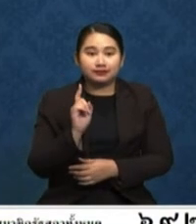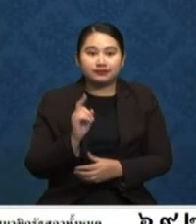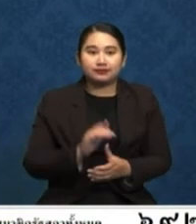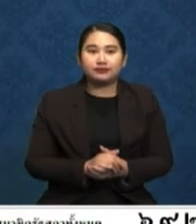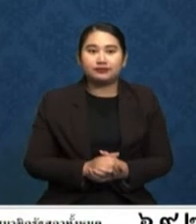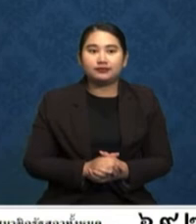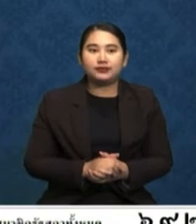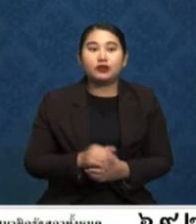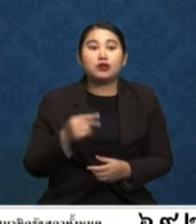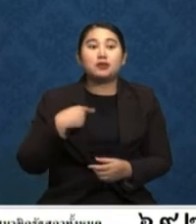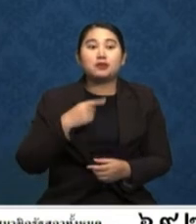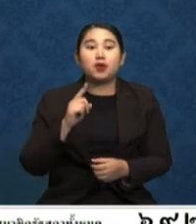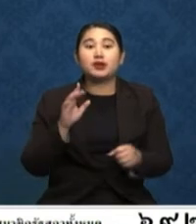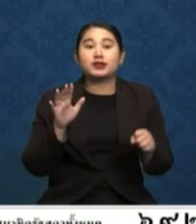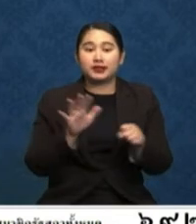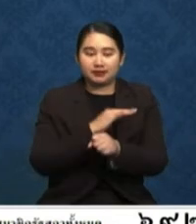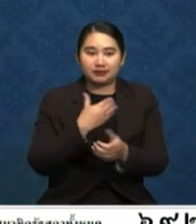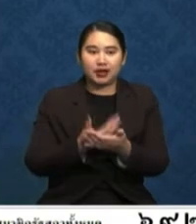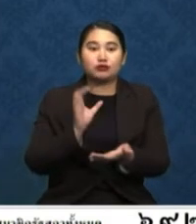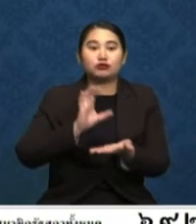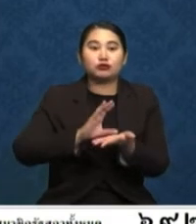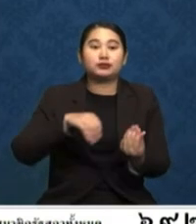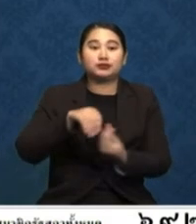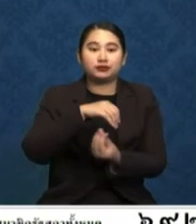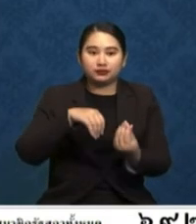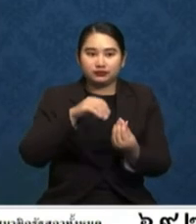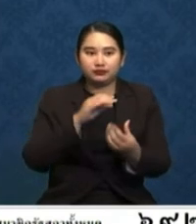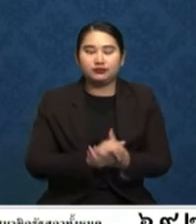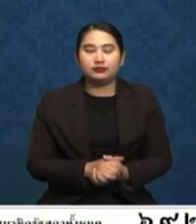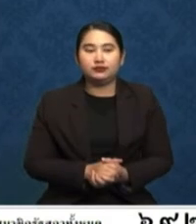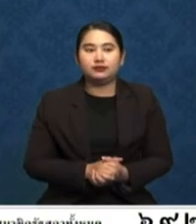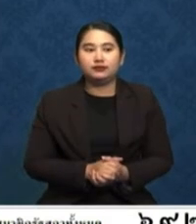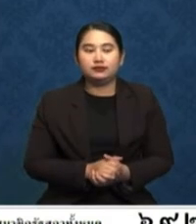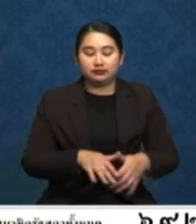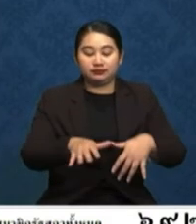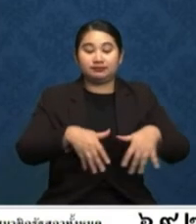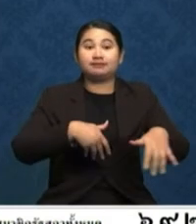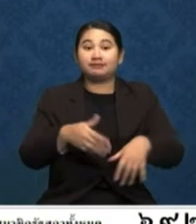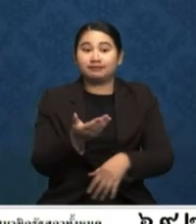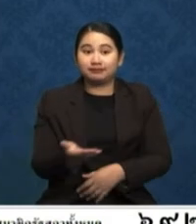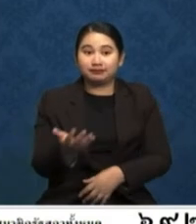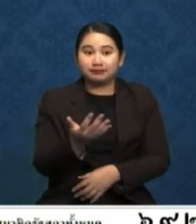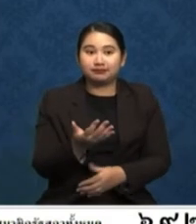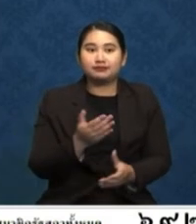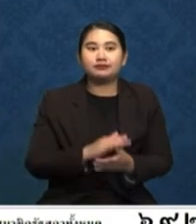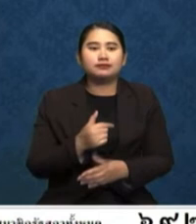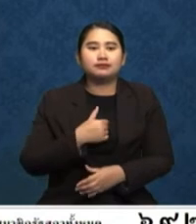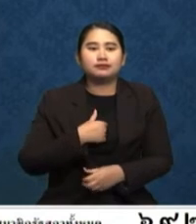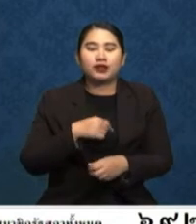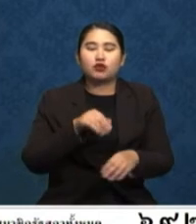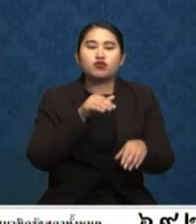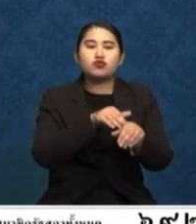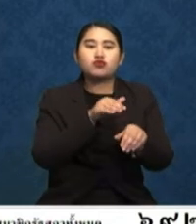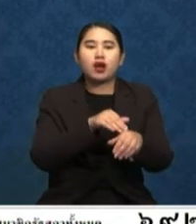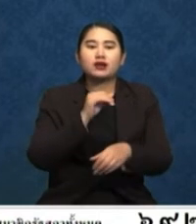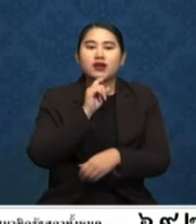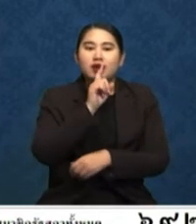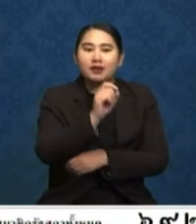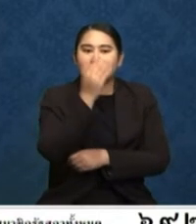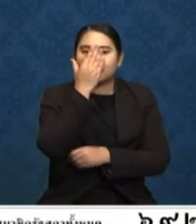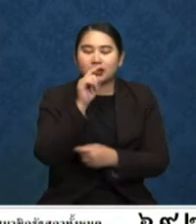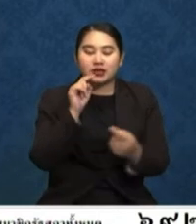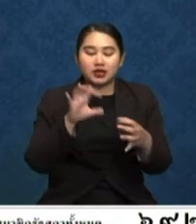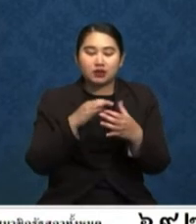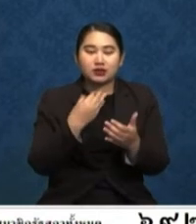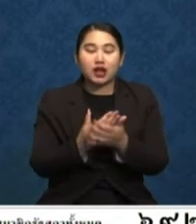ความคุ้มค่าในการลงทุนท่านประธานคะพี่น้องประชาชนคะทำไมดิฉันต้องทวงถามถึงความคุ้มค่าในการ